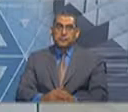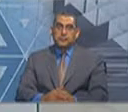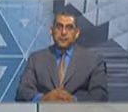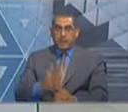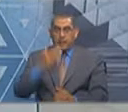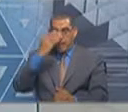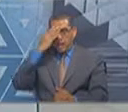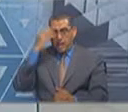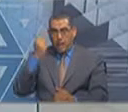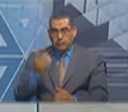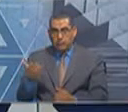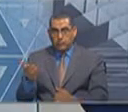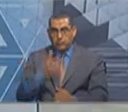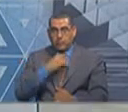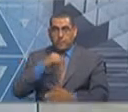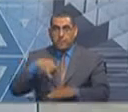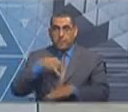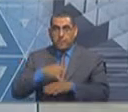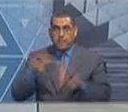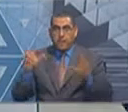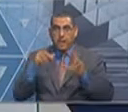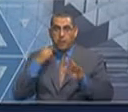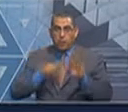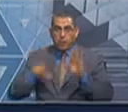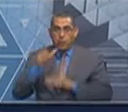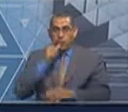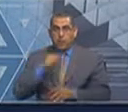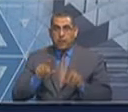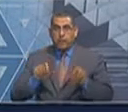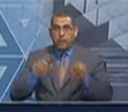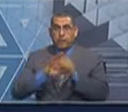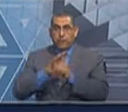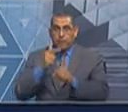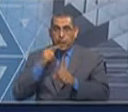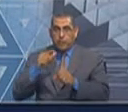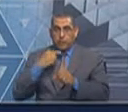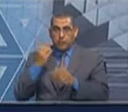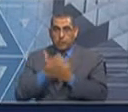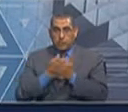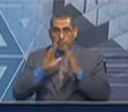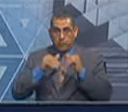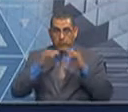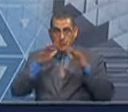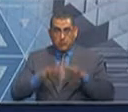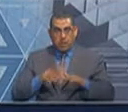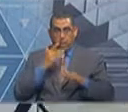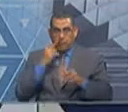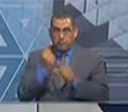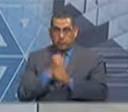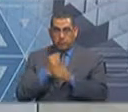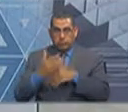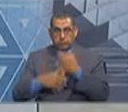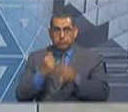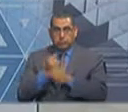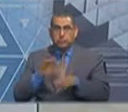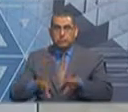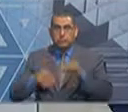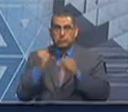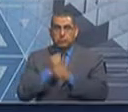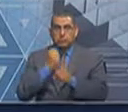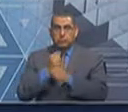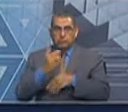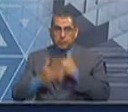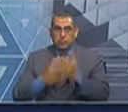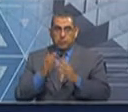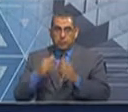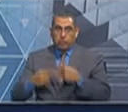مرحبا بكم. أكد المركز الإعلامي لمجلس الوزراء أن التداعيات الاقتصادية لأزمة كورونا لم تؤدي إلى وقف عجلة الانتاج في الاقتصاد